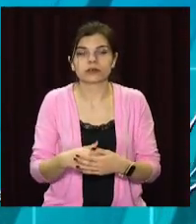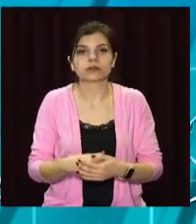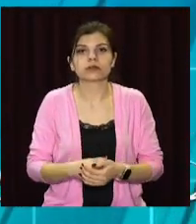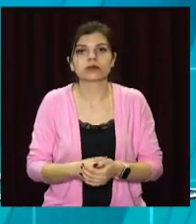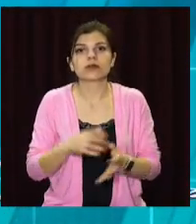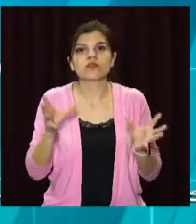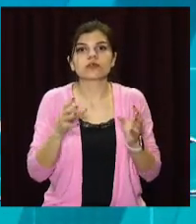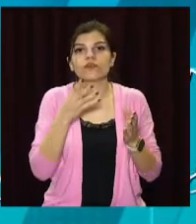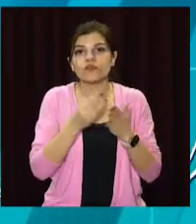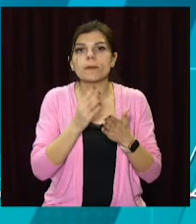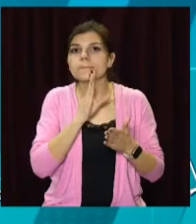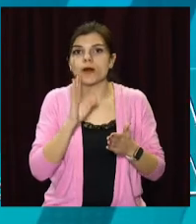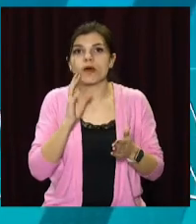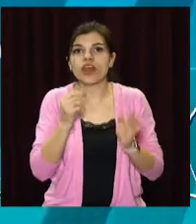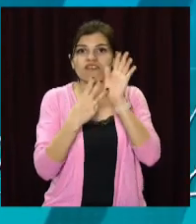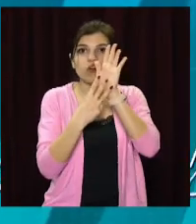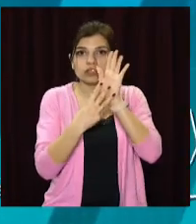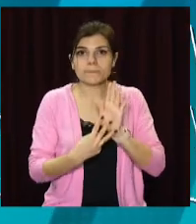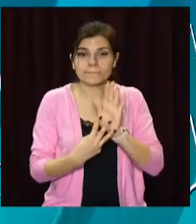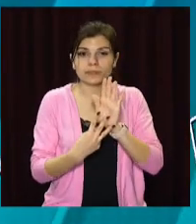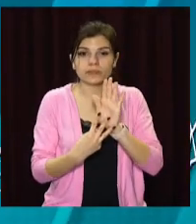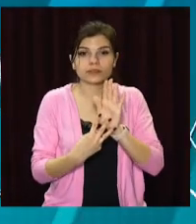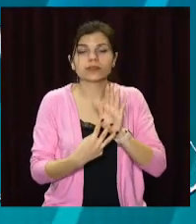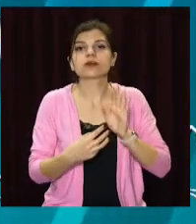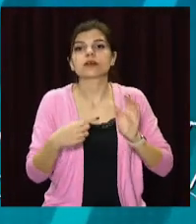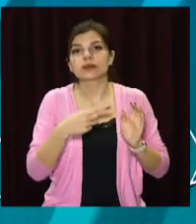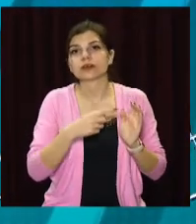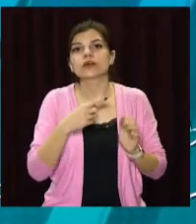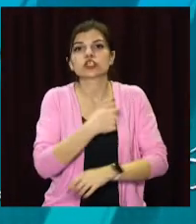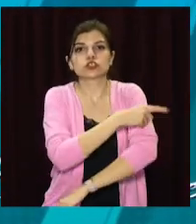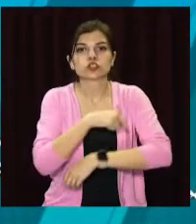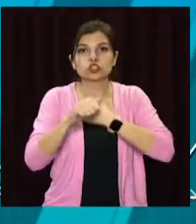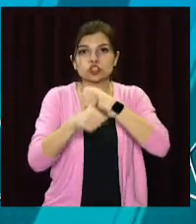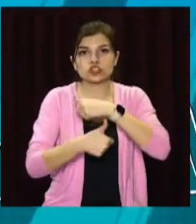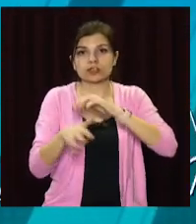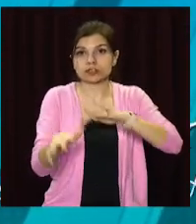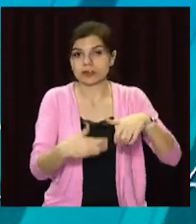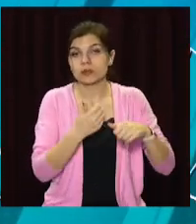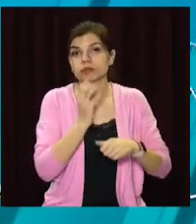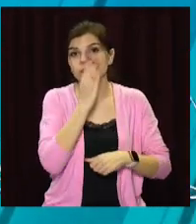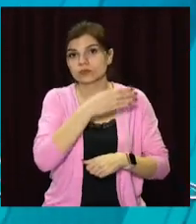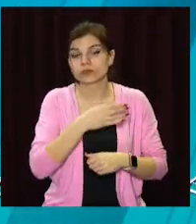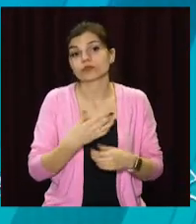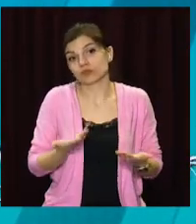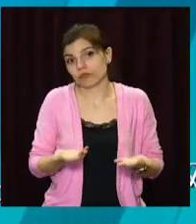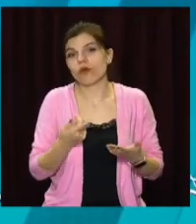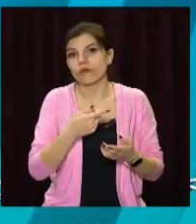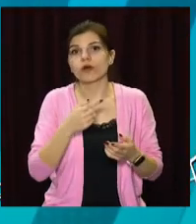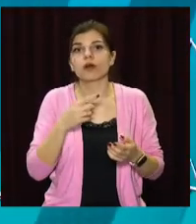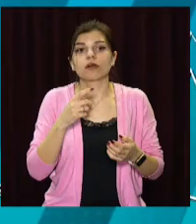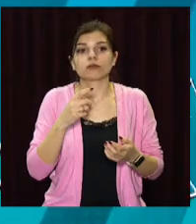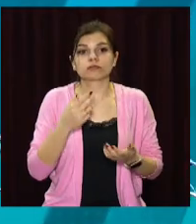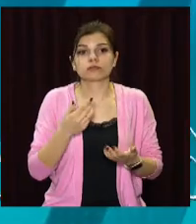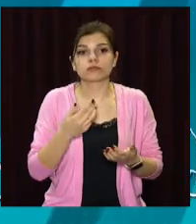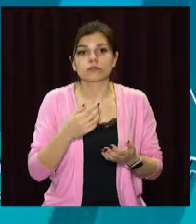с мамой со своей, на 8-м месяце беременности. Госпитализировали их в 16-й больнице. Ну вот, они ехали по главной, и в